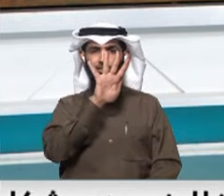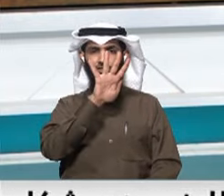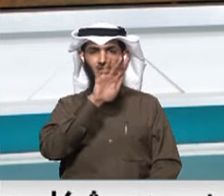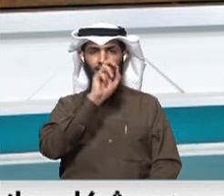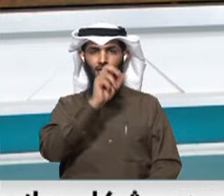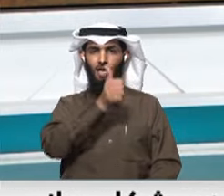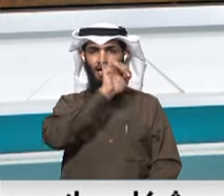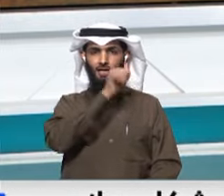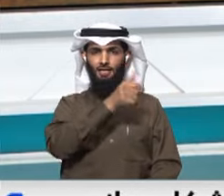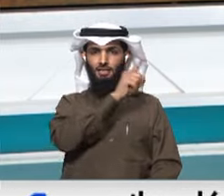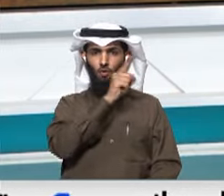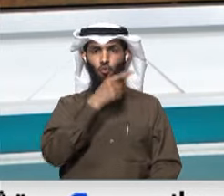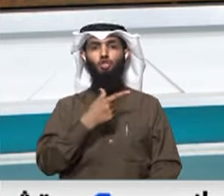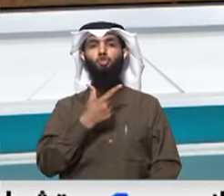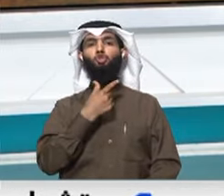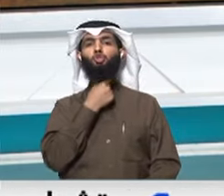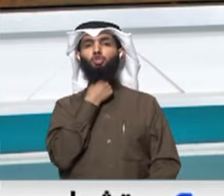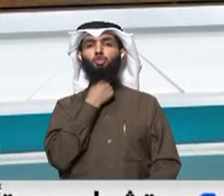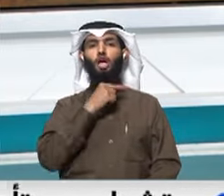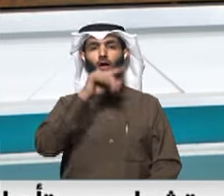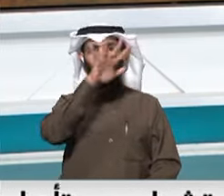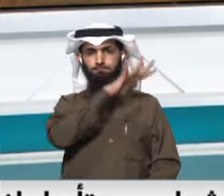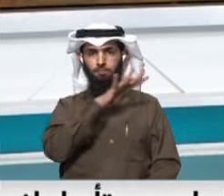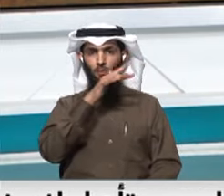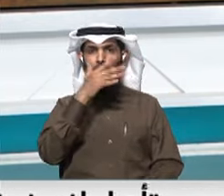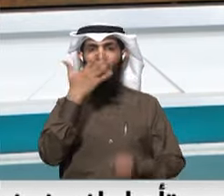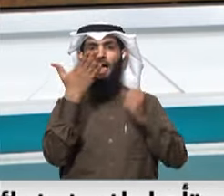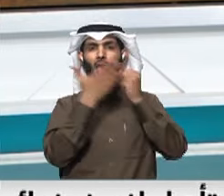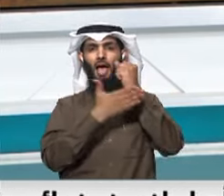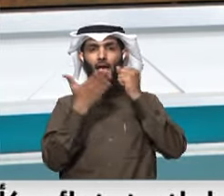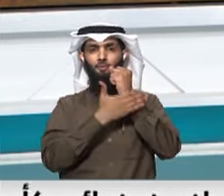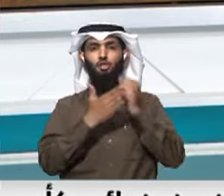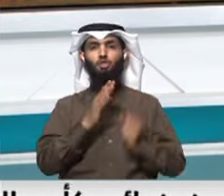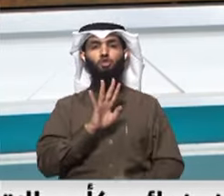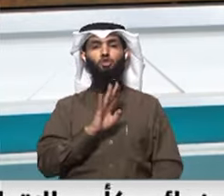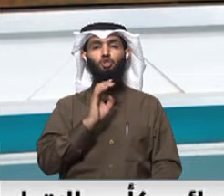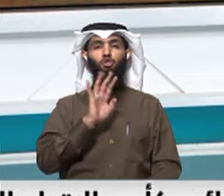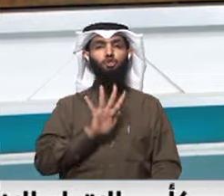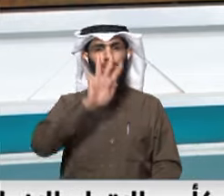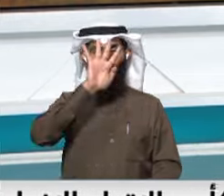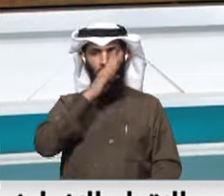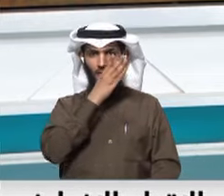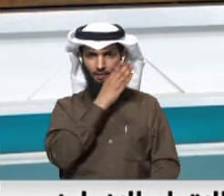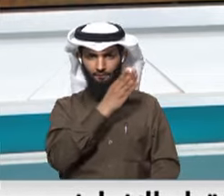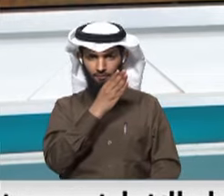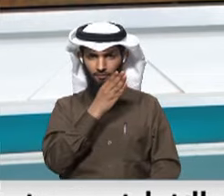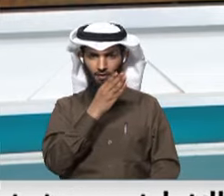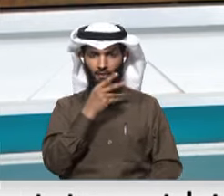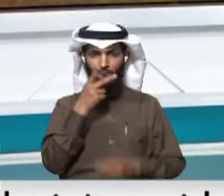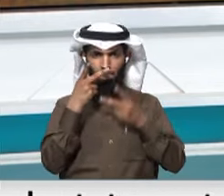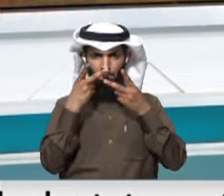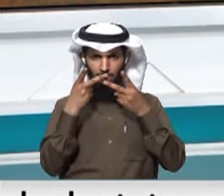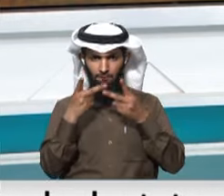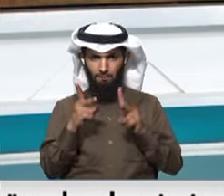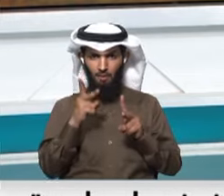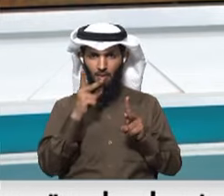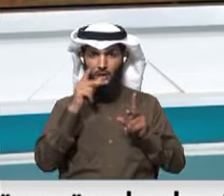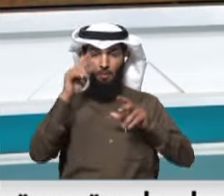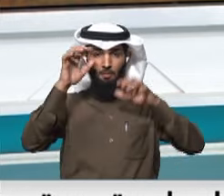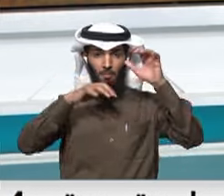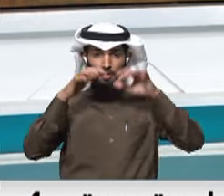كذلك مدينة الجهرة وضواحيها شمالا في مزارع العبدلي تبدأ الحالة الجوية المتوقعة خفيفة إلى متوسطة بشكل